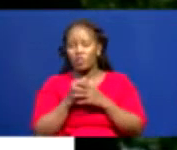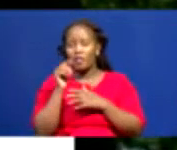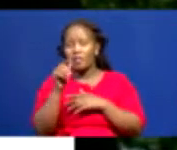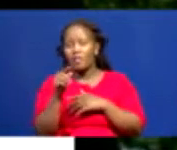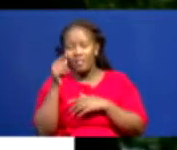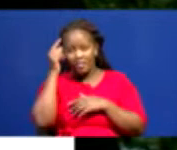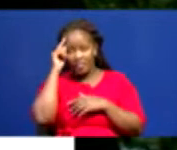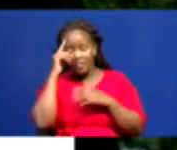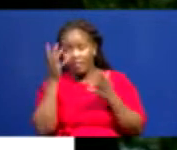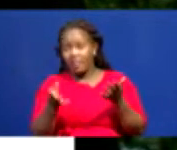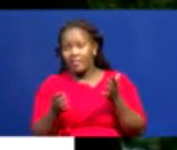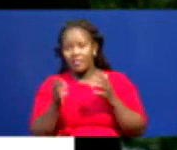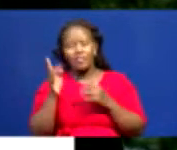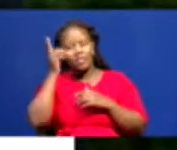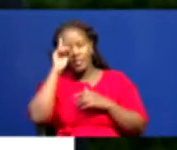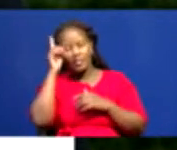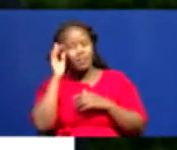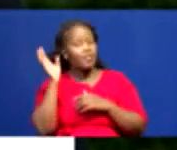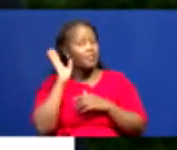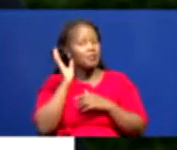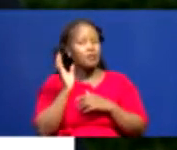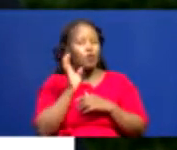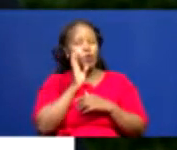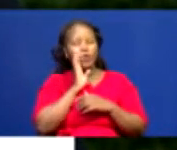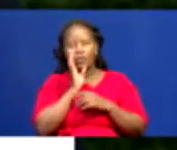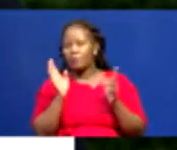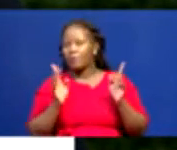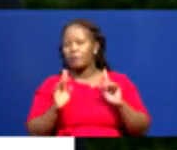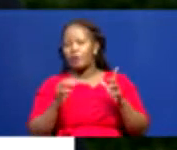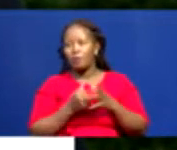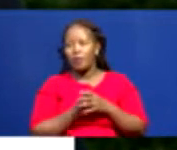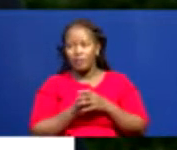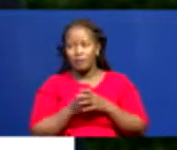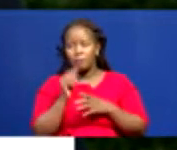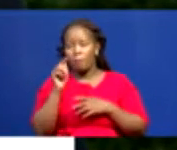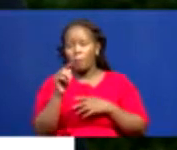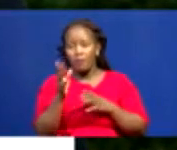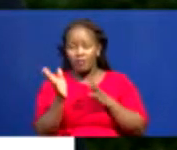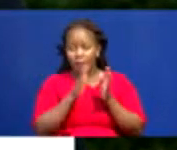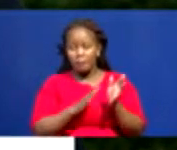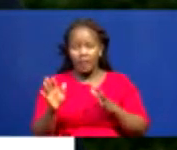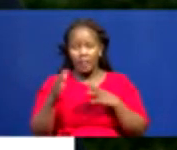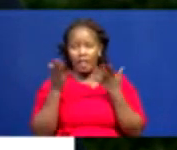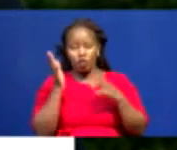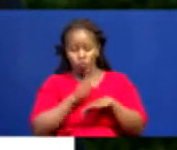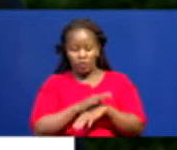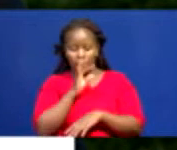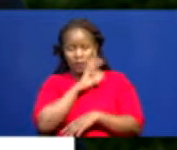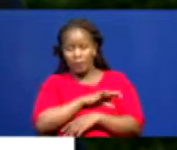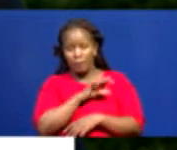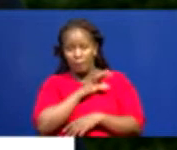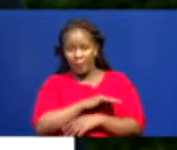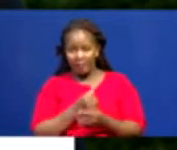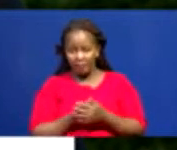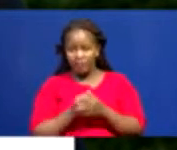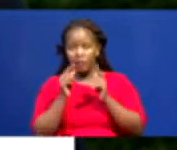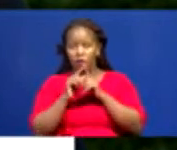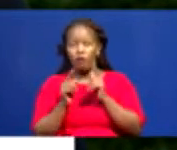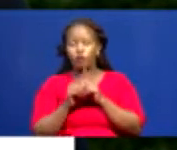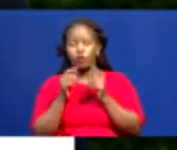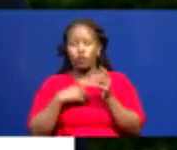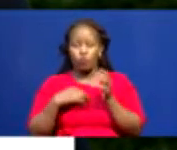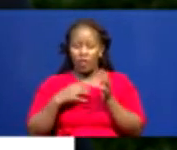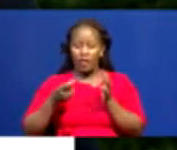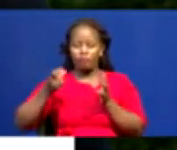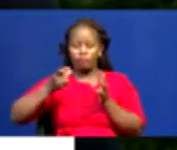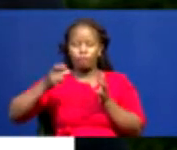kinasemekana kwamba ni hiyo, ni kitu ambacho kiko cha ukweli. Ni njia moja ya mapato ya jamii na pia ongezo la